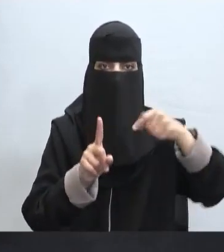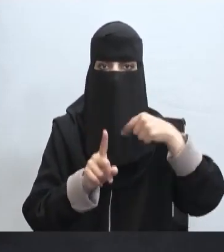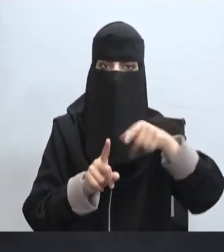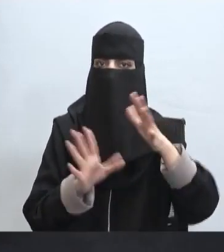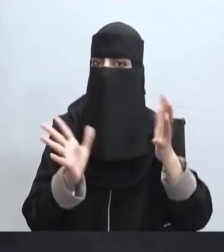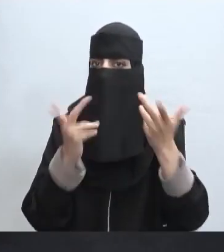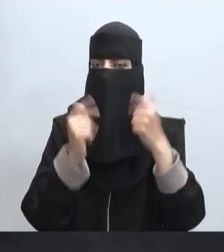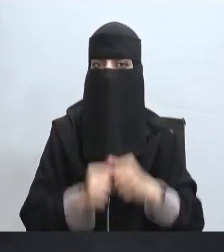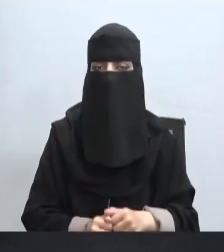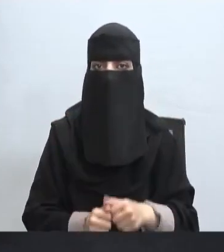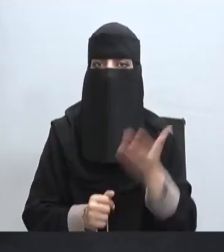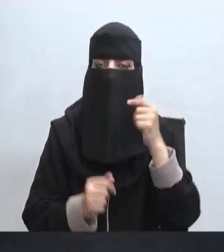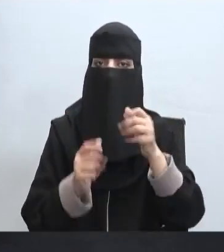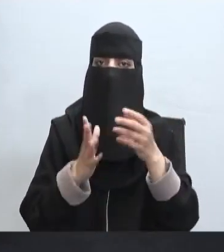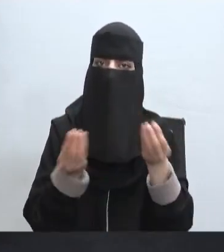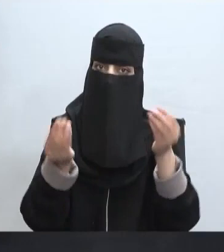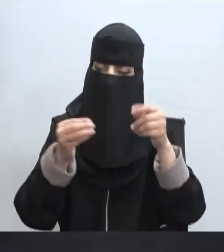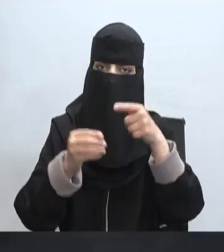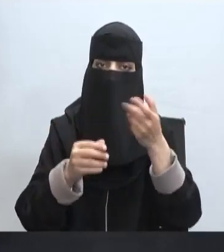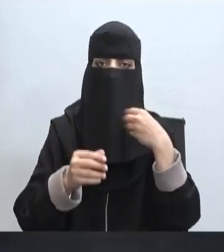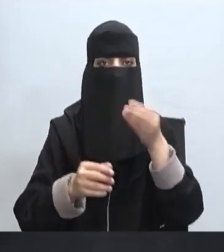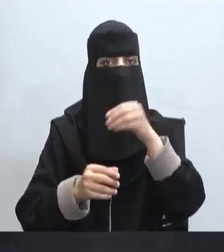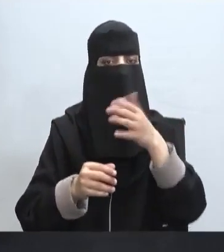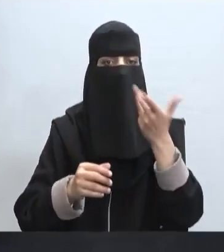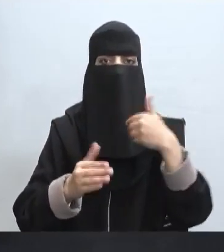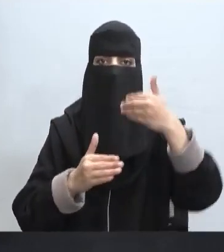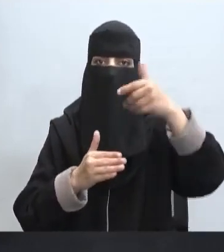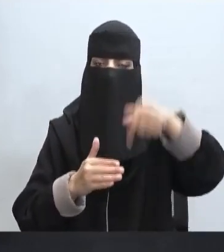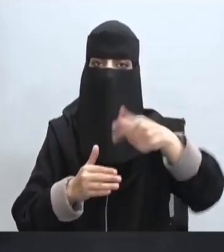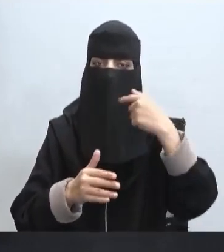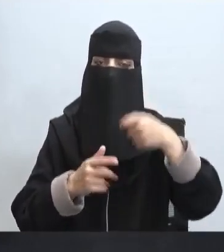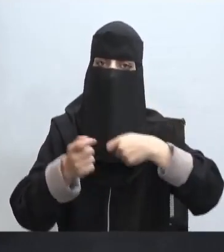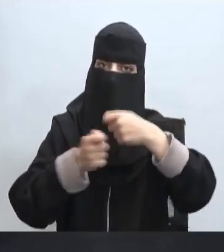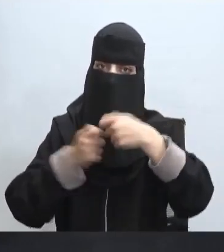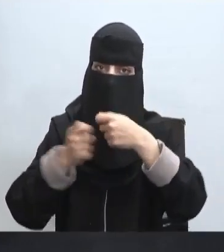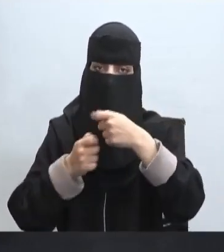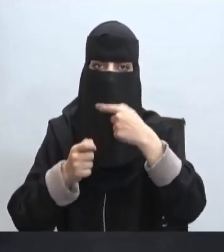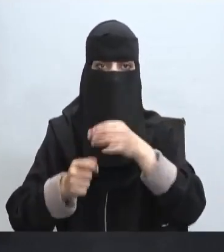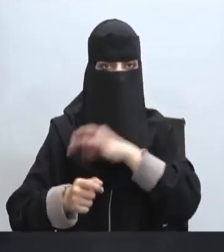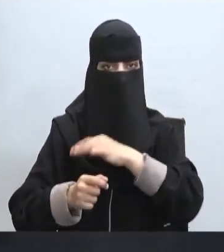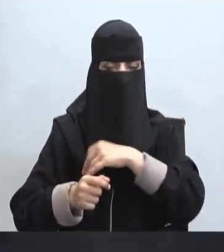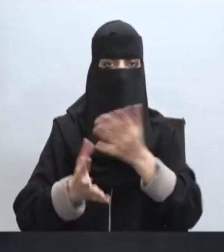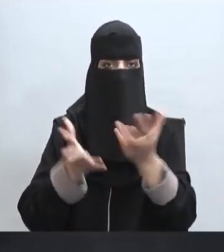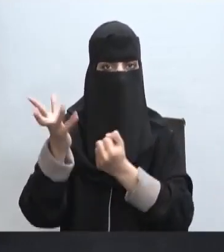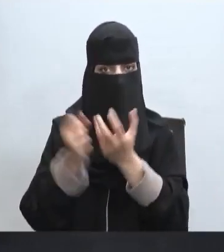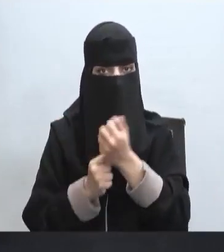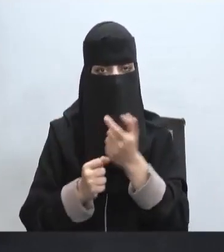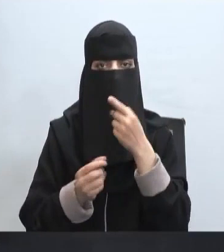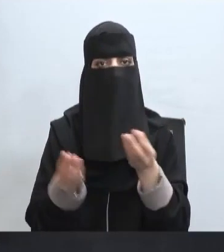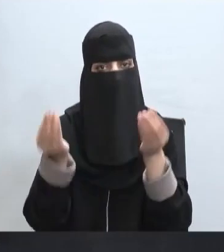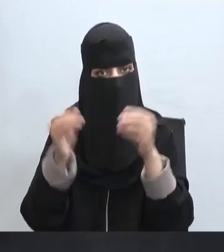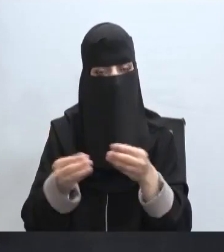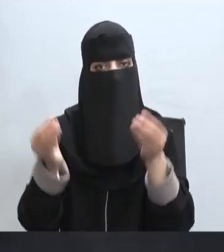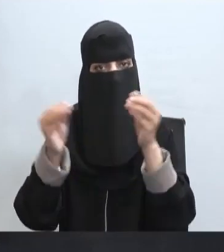ان ذلك المال كان بشكل اكبر كم مقدار الزياده والنمو واذا استثمرت هذه الارباح التي جنيتها فستزيد